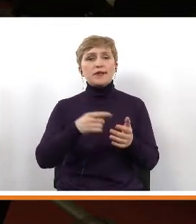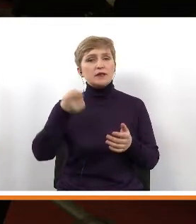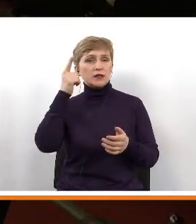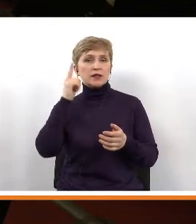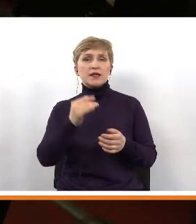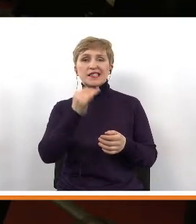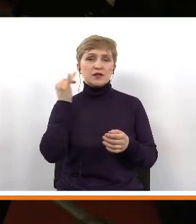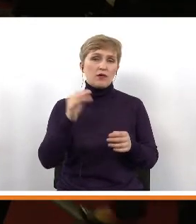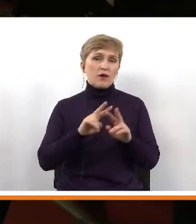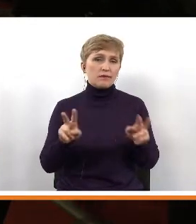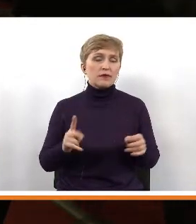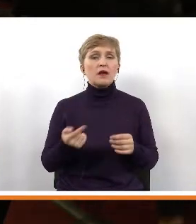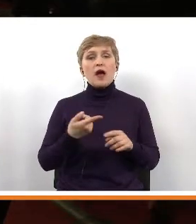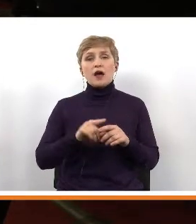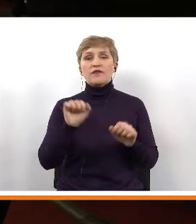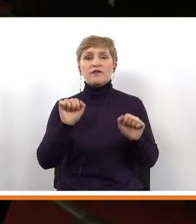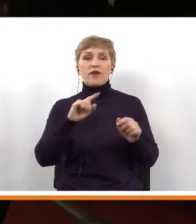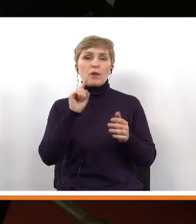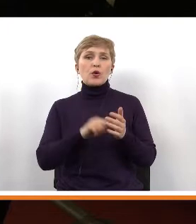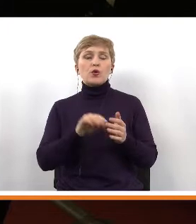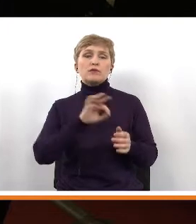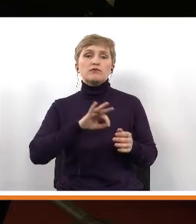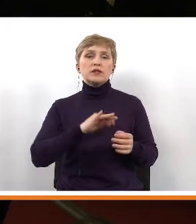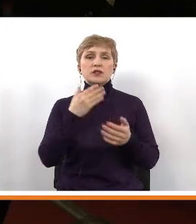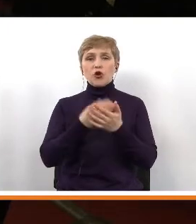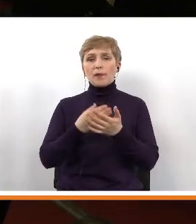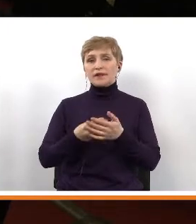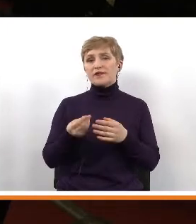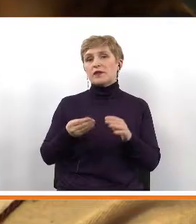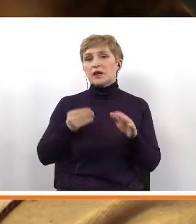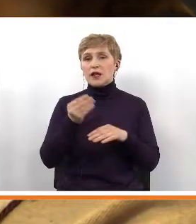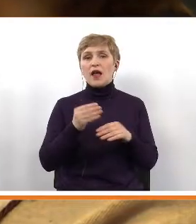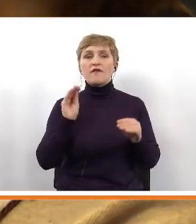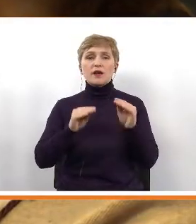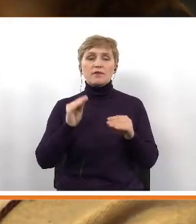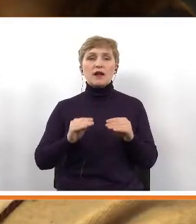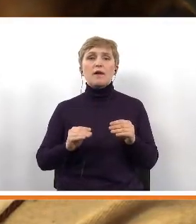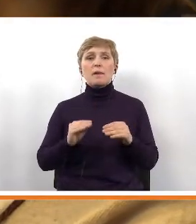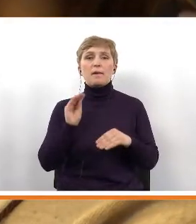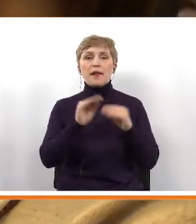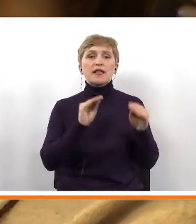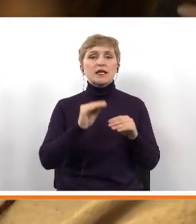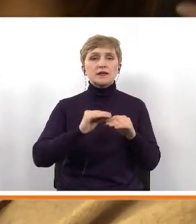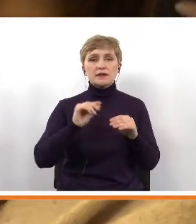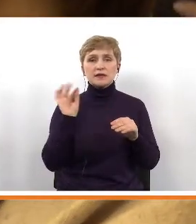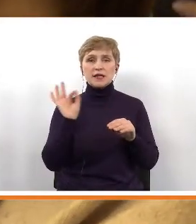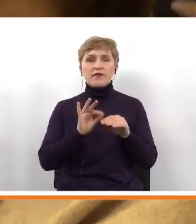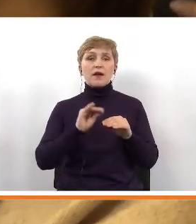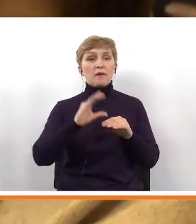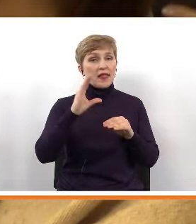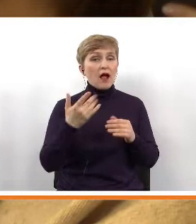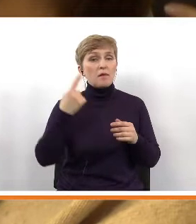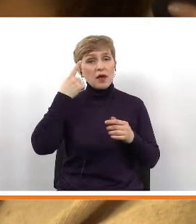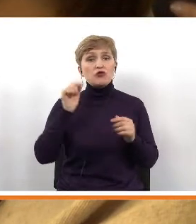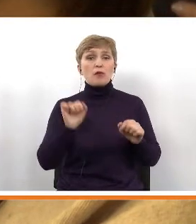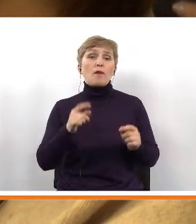это вопрос об использовании собственных средств для формирования и пополнения целевых капиталов. Понятно, что мы еще можем с